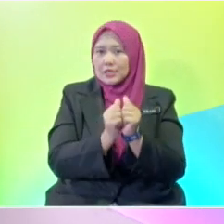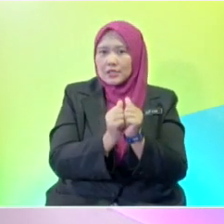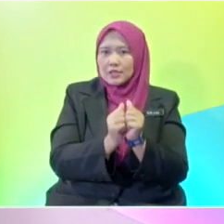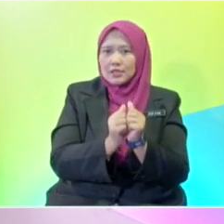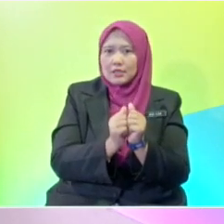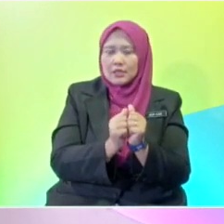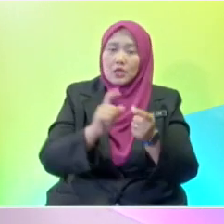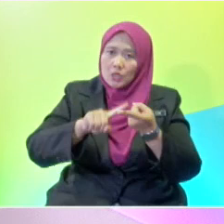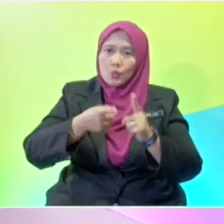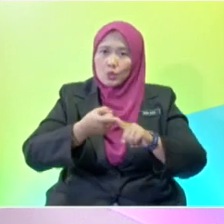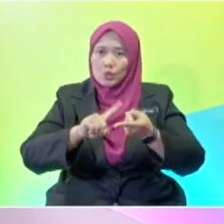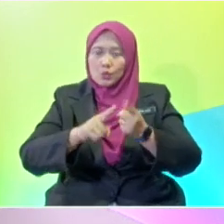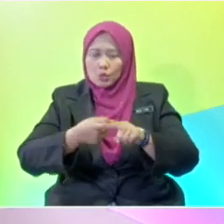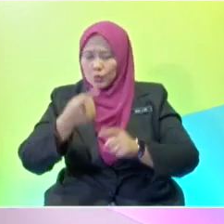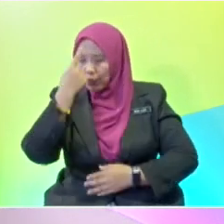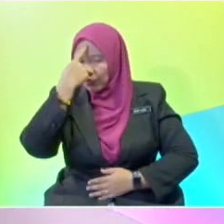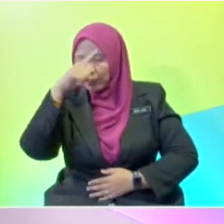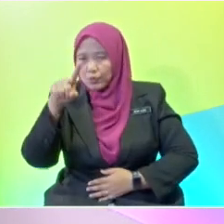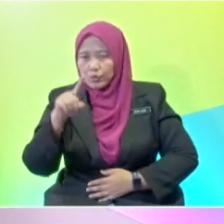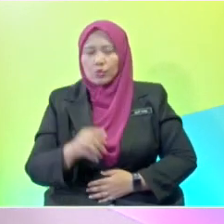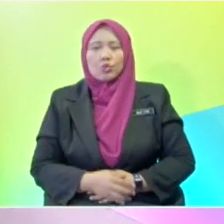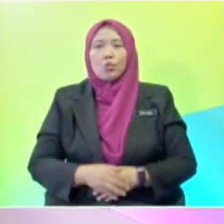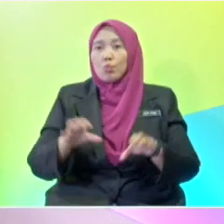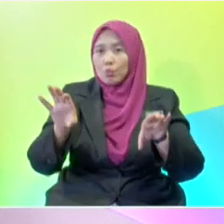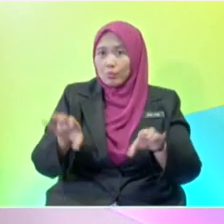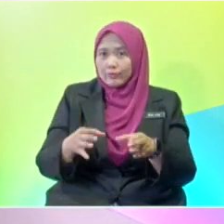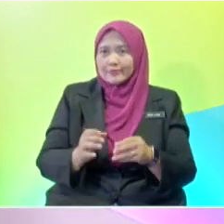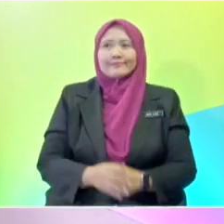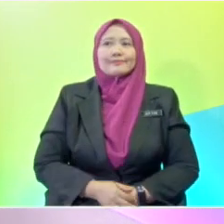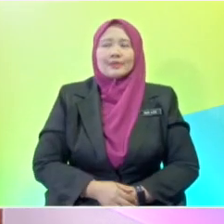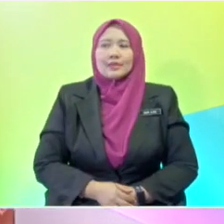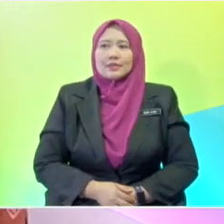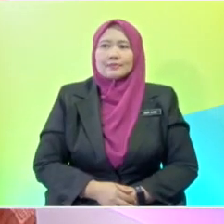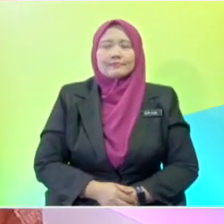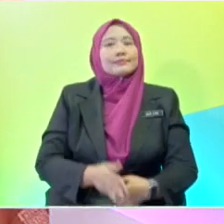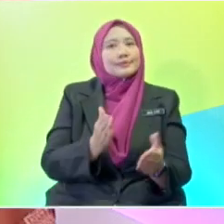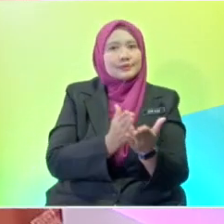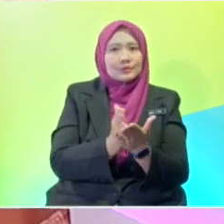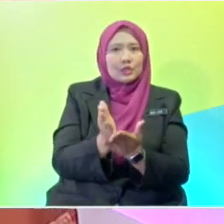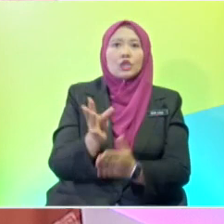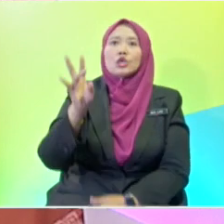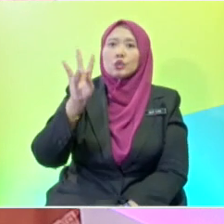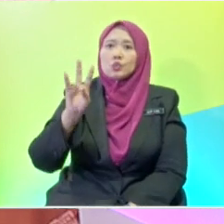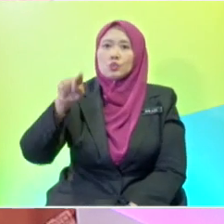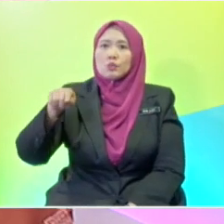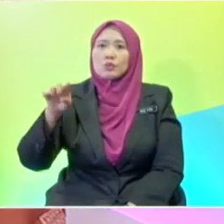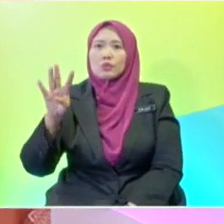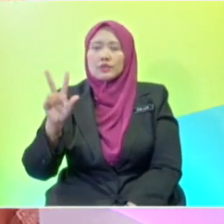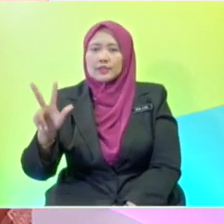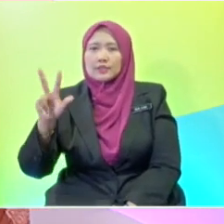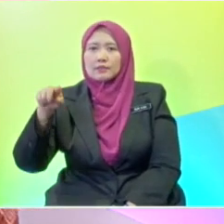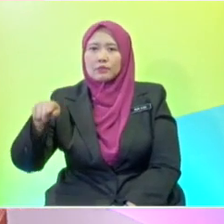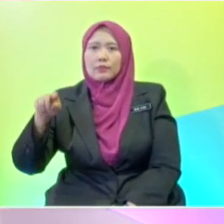kelupaan yang berlaku pada warga emas Oke seterusnya untuk tiga populehan 3 populehan 4